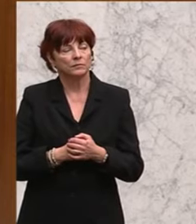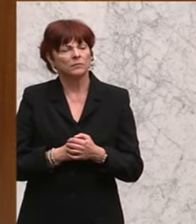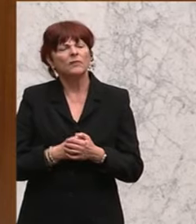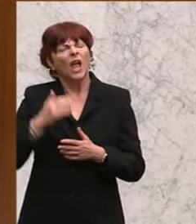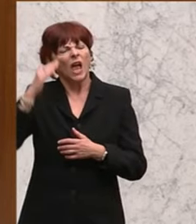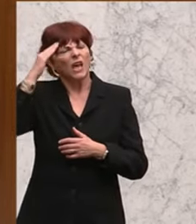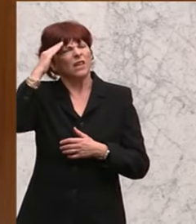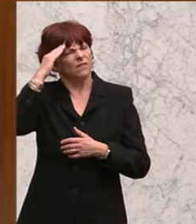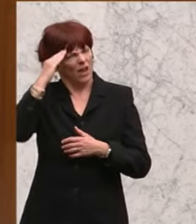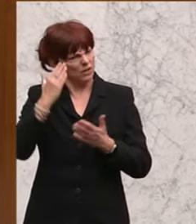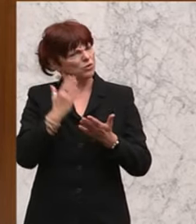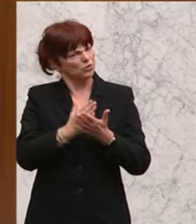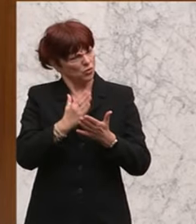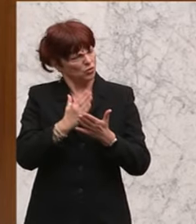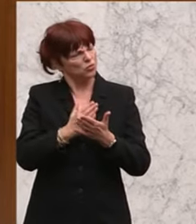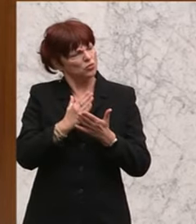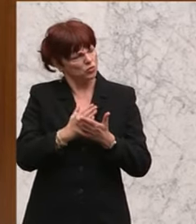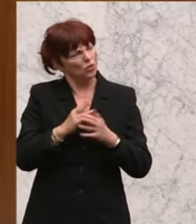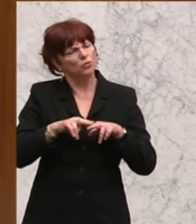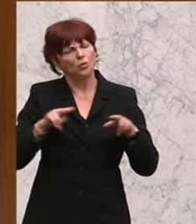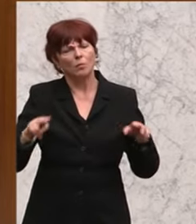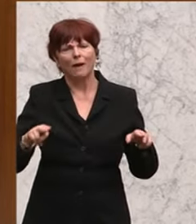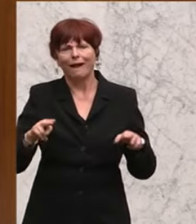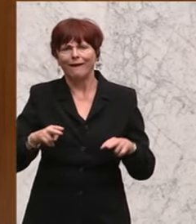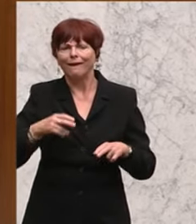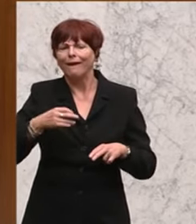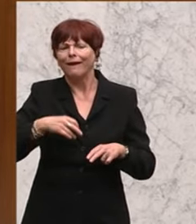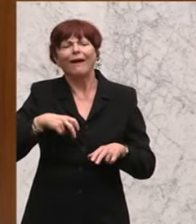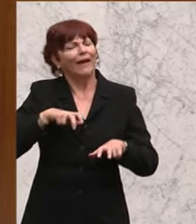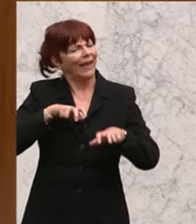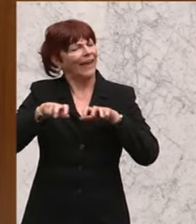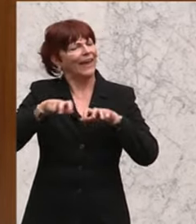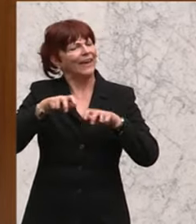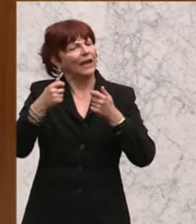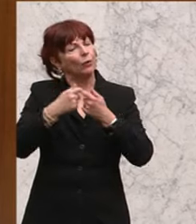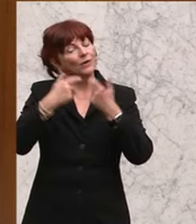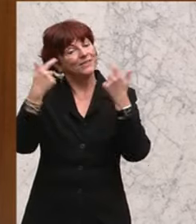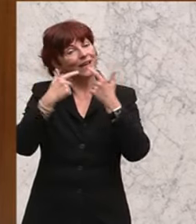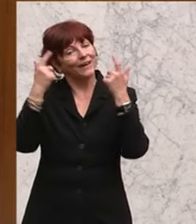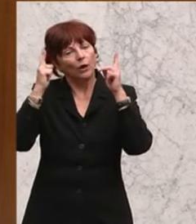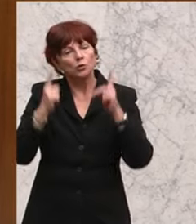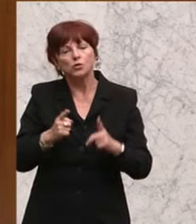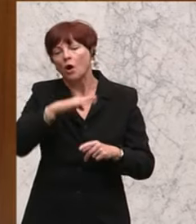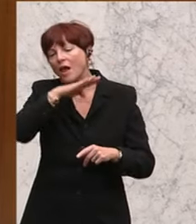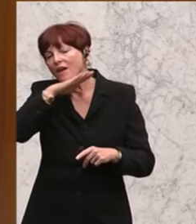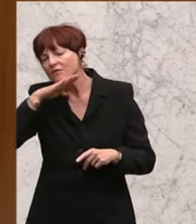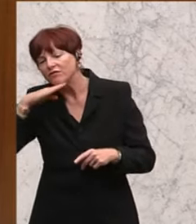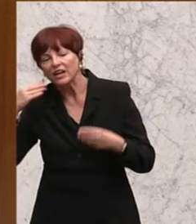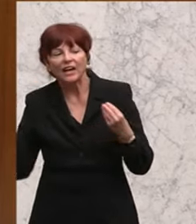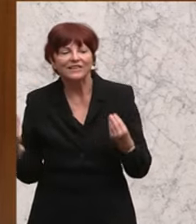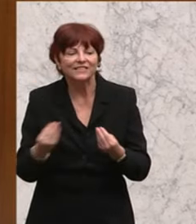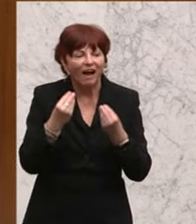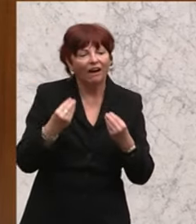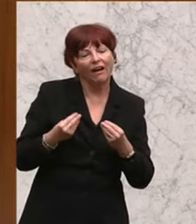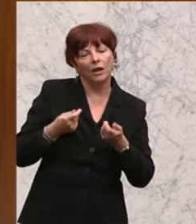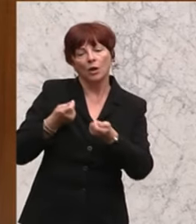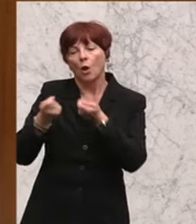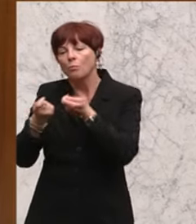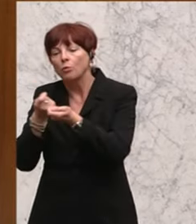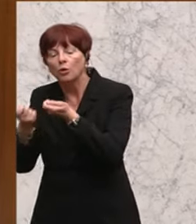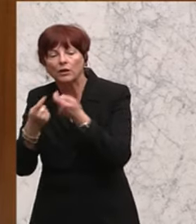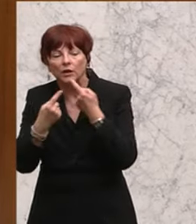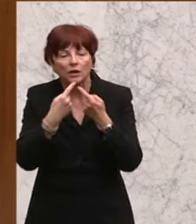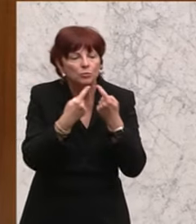Ich weiß, dass es üblich ist, dass man bei einer Regierungserklärung über sehr viele Politikfelder spricht, viele Dinge streift, die erarbeitet worden